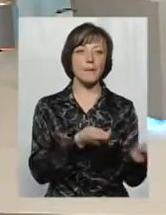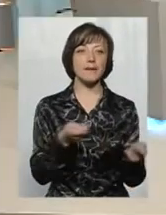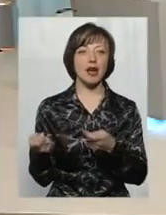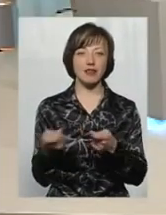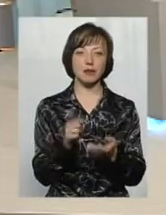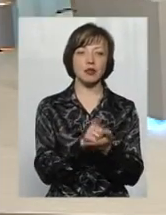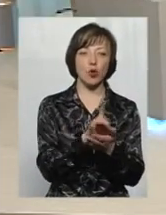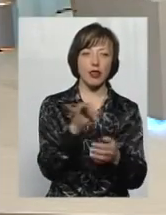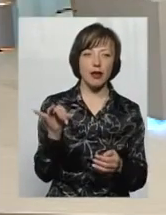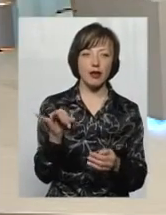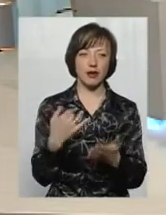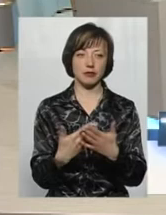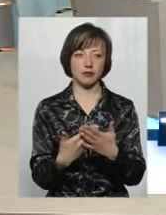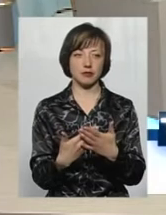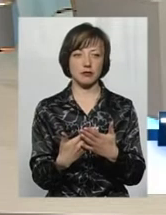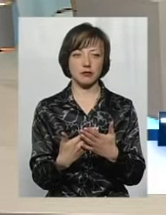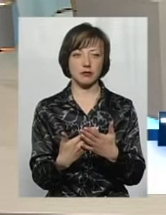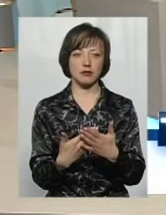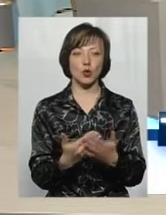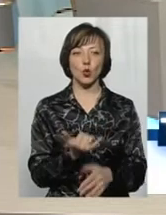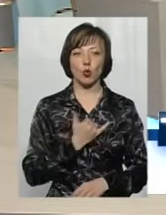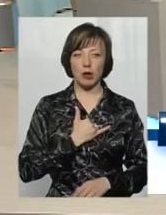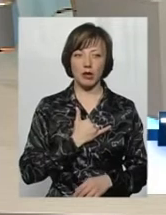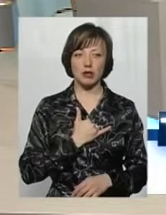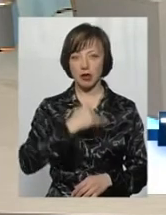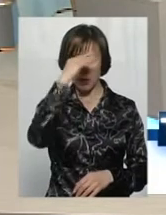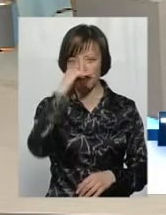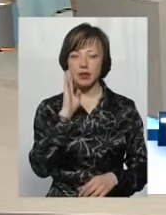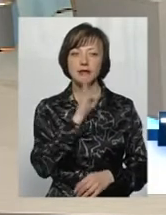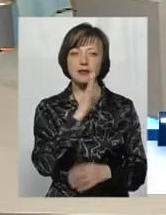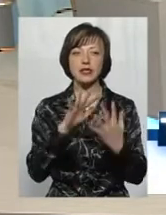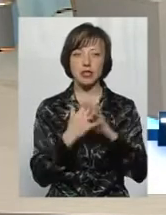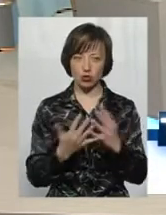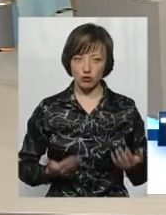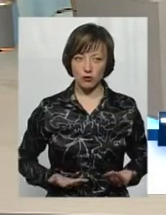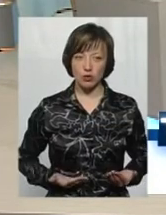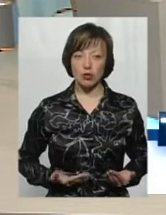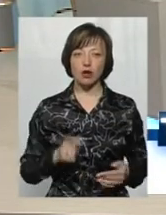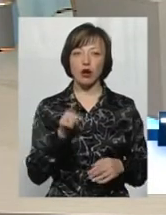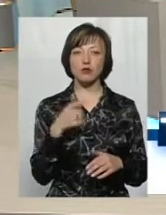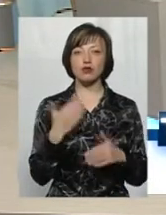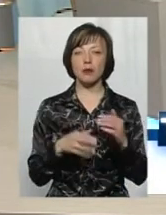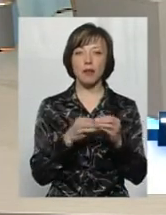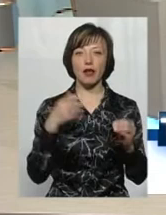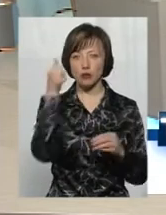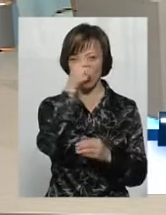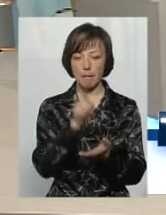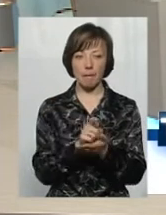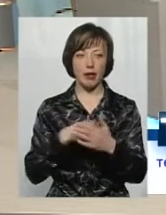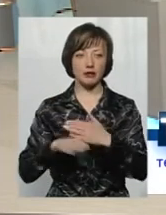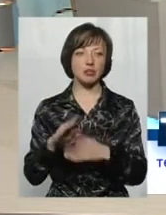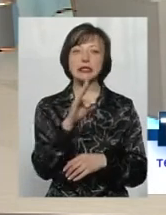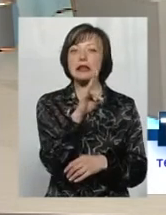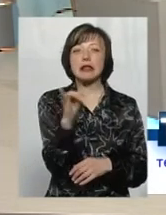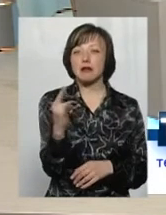що пенсіонери їздять і це. У мене, допустимо, батьки в селі живуть, да? Вони вже по 15 років на пенсії. Вони ще ні